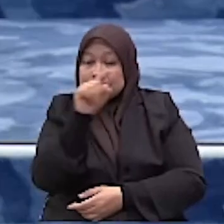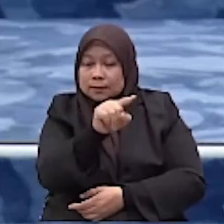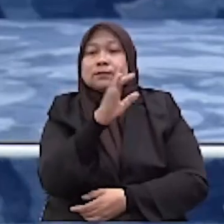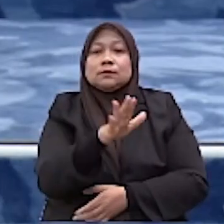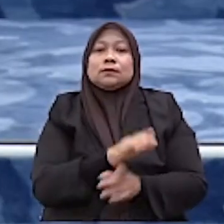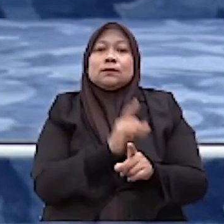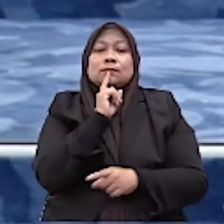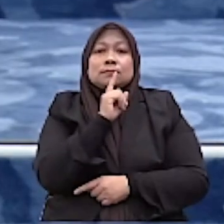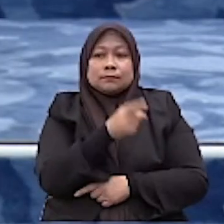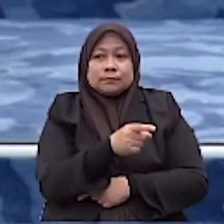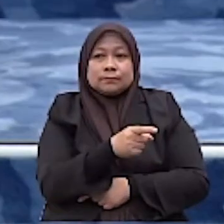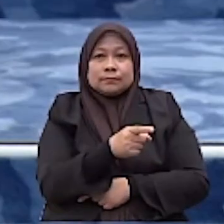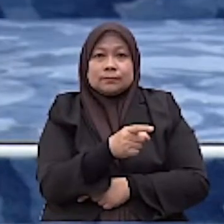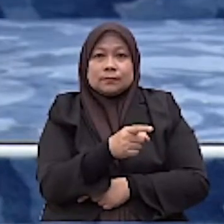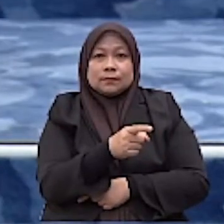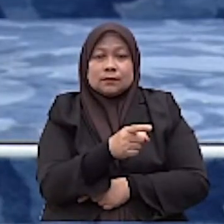sebenarnya